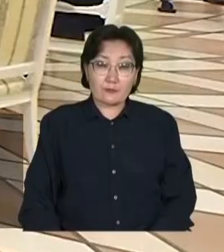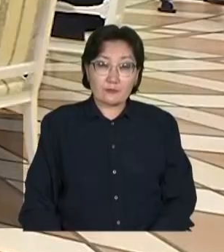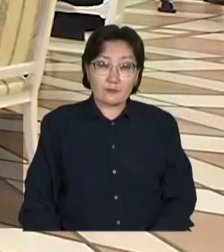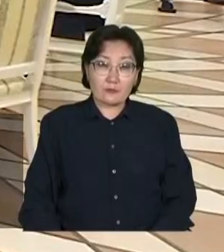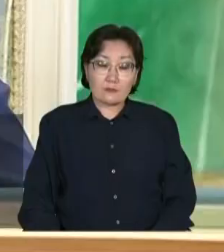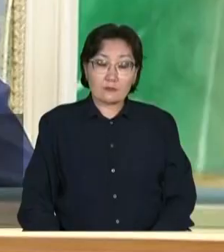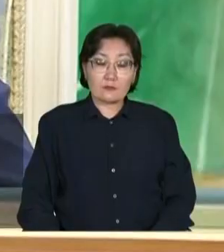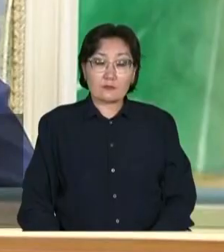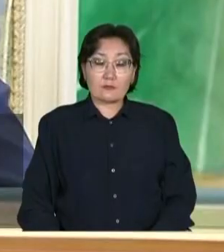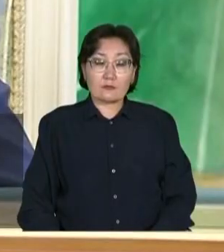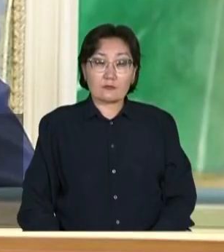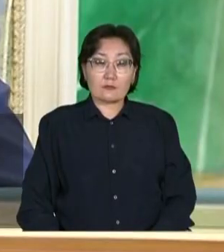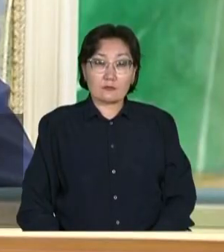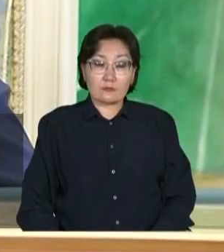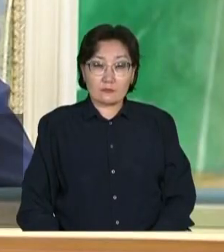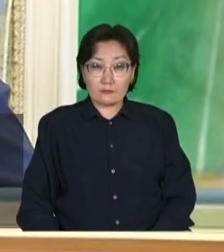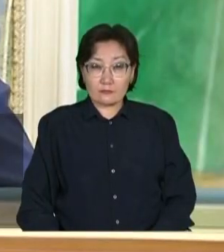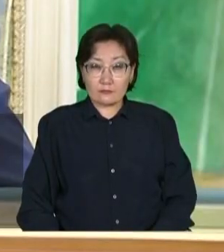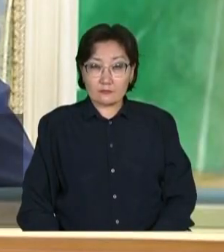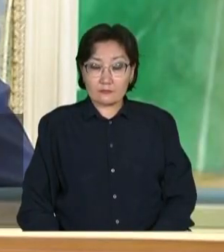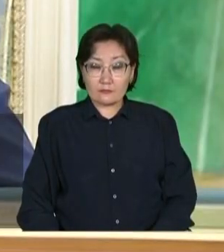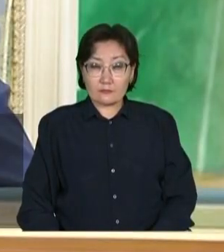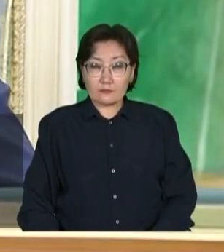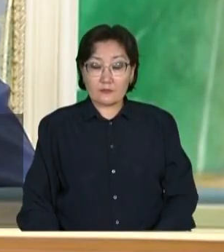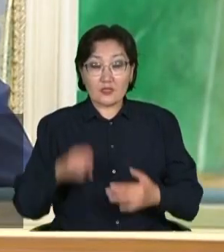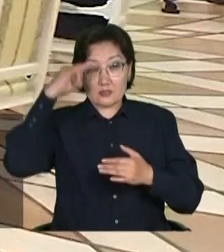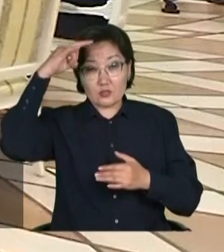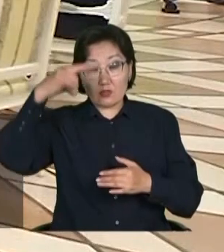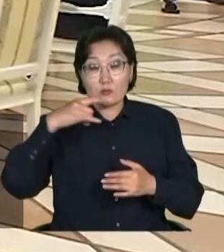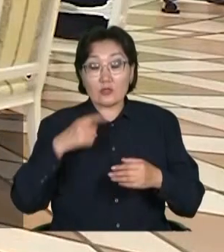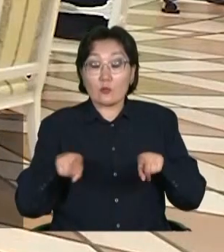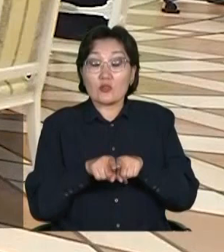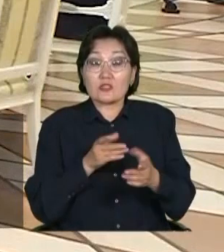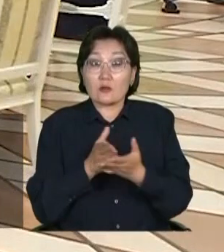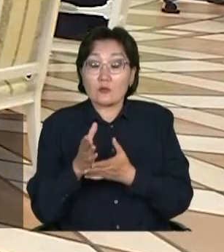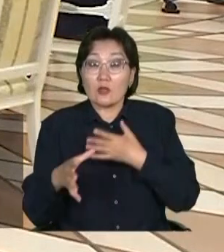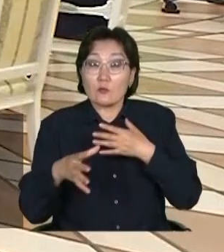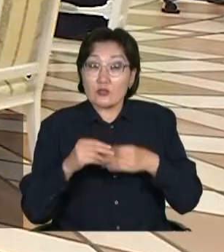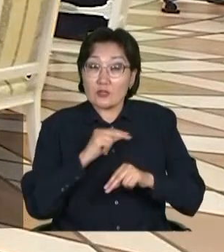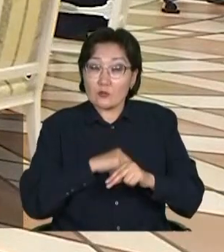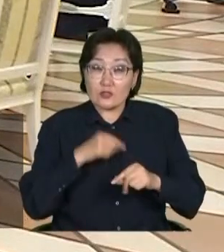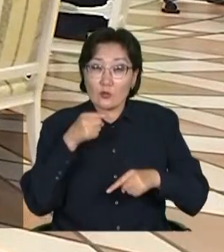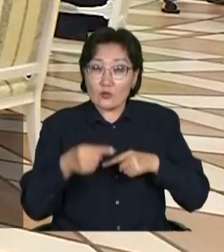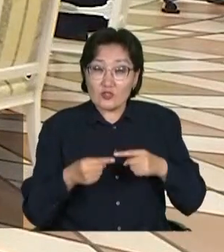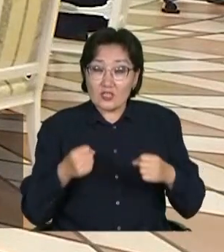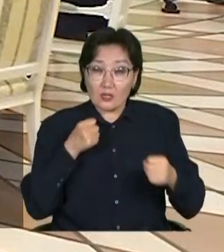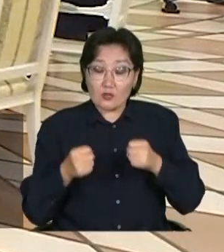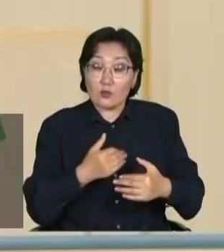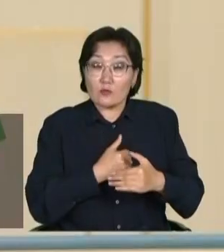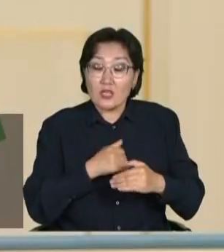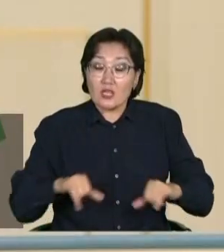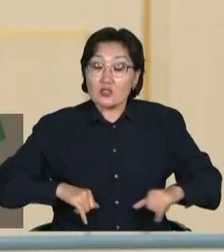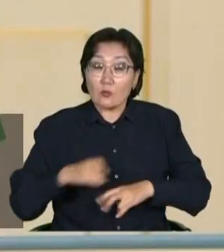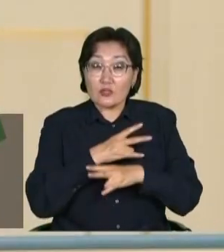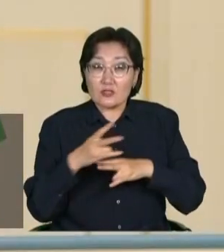Қазақстан неизменно привержен углублению взаимодействия. Қазақстан осы бағыттағы ықпалдастықты ұдайы нығайтуға ниетті.